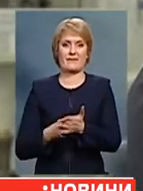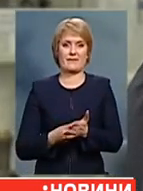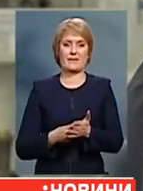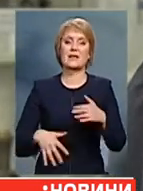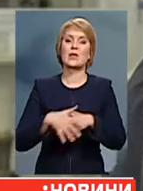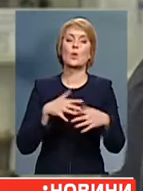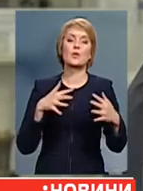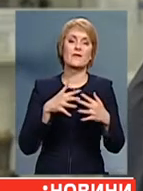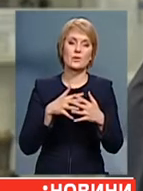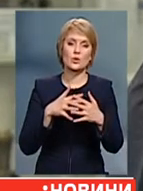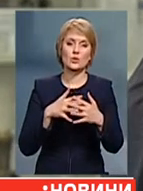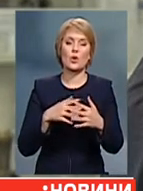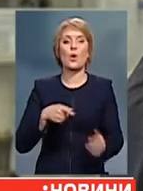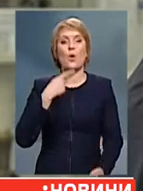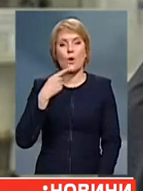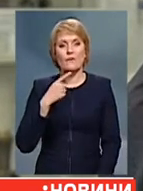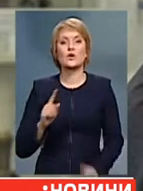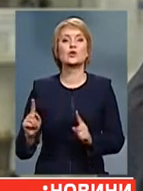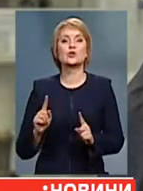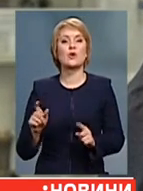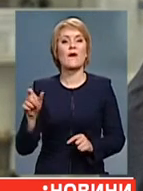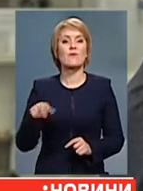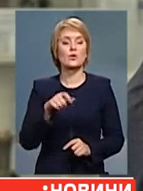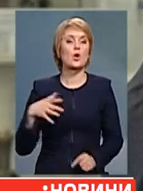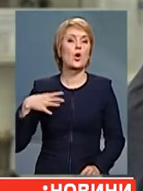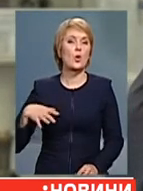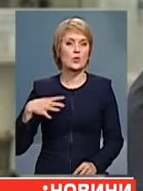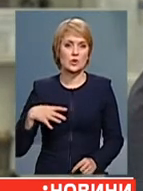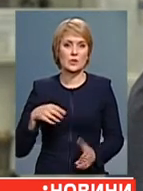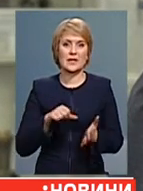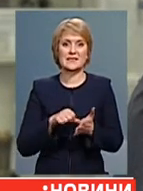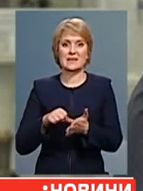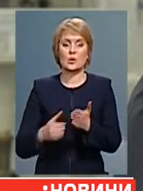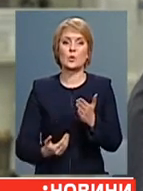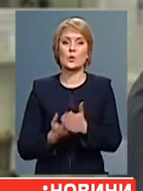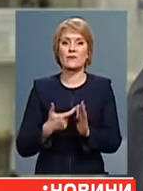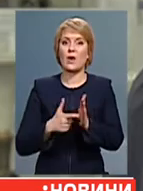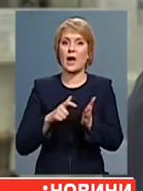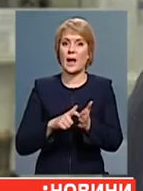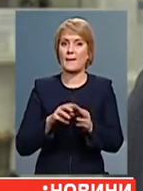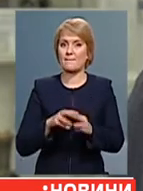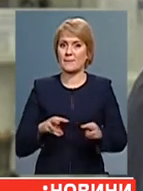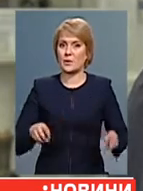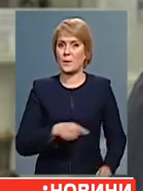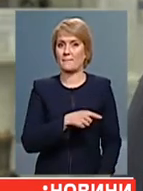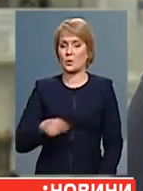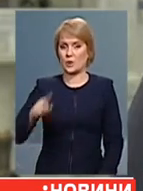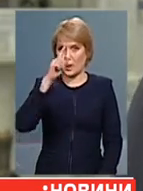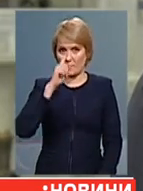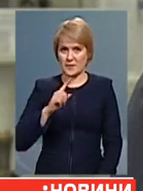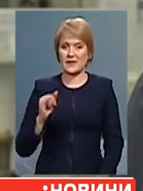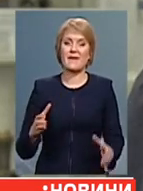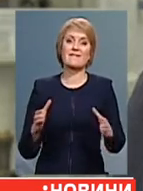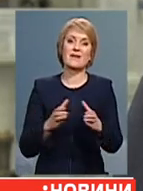Народний фронт готовий. Народний фронт говорить про те, що вони очікують складу нового кабміну вже протягом місяця, і ті фракції,